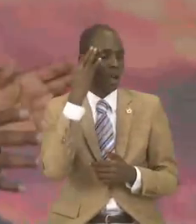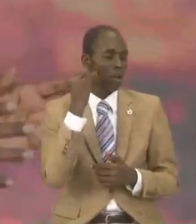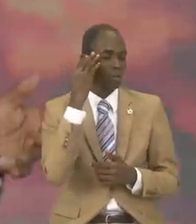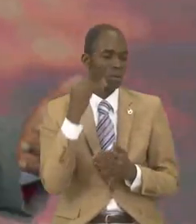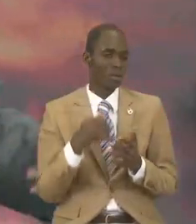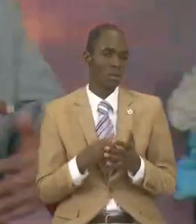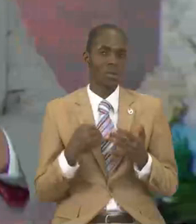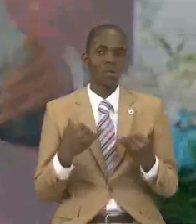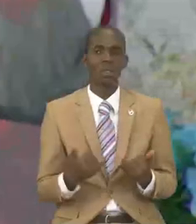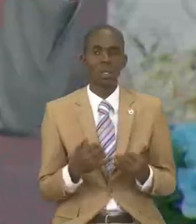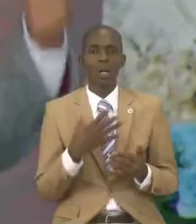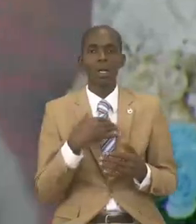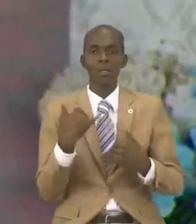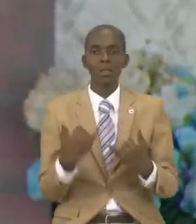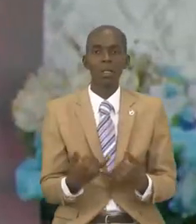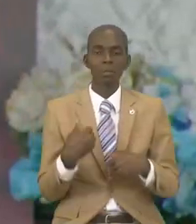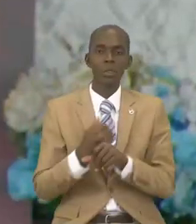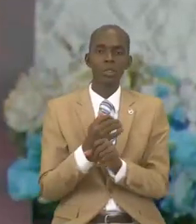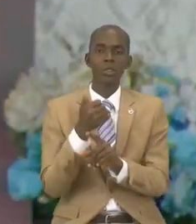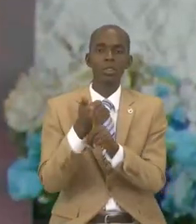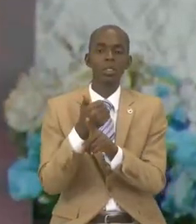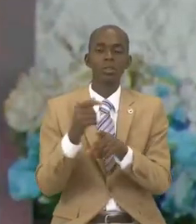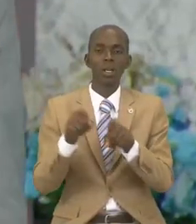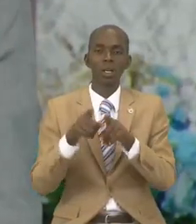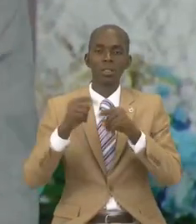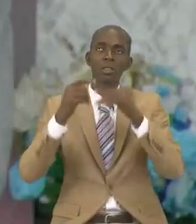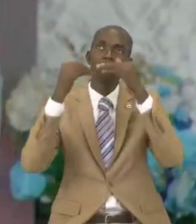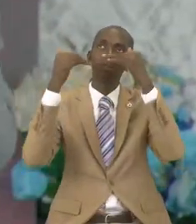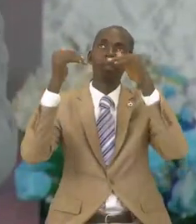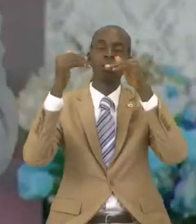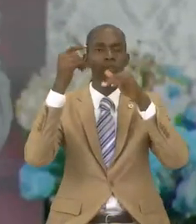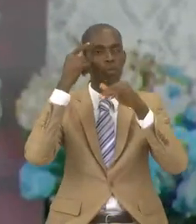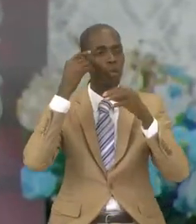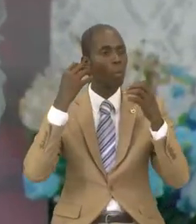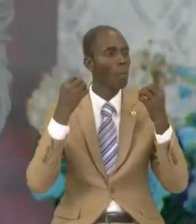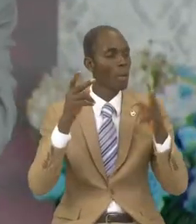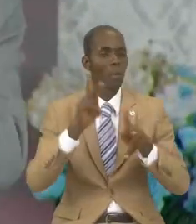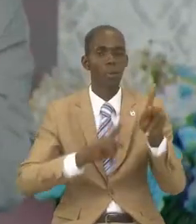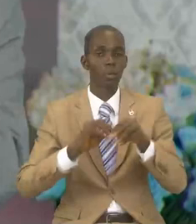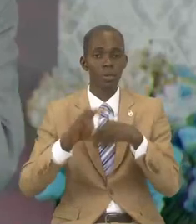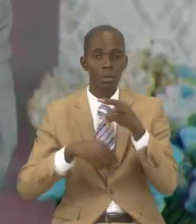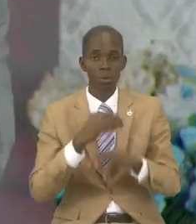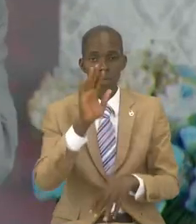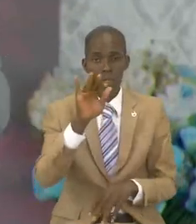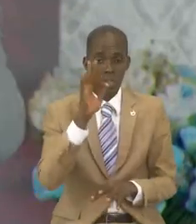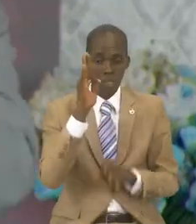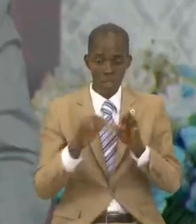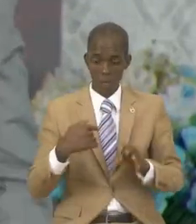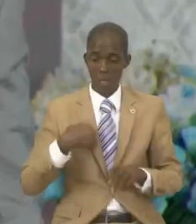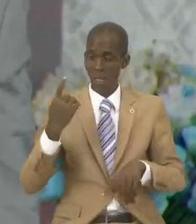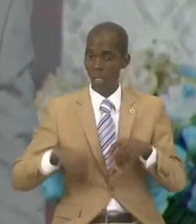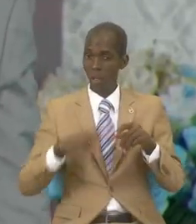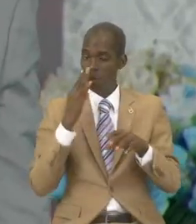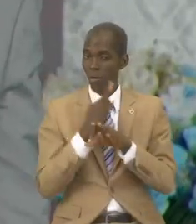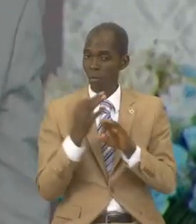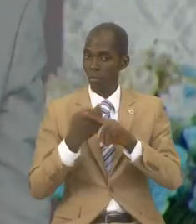elles se prennent donc pour un standard pour des millions de personnes dans le monde. Et disent à personne ne peut être libéré